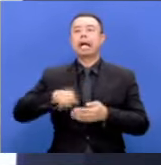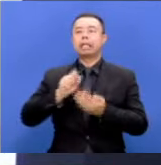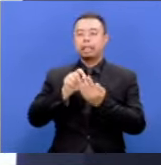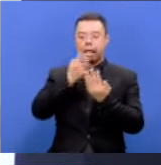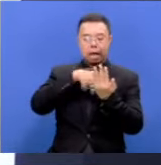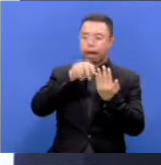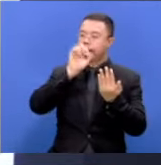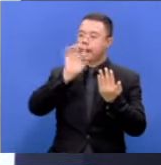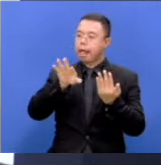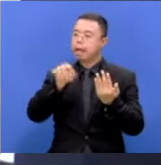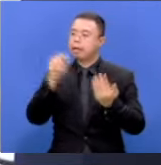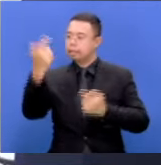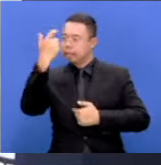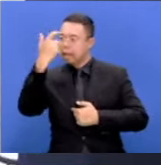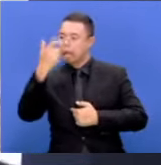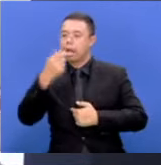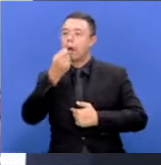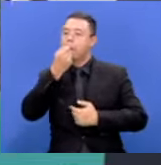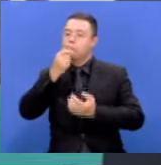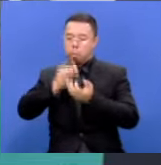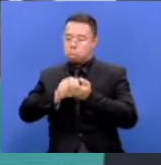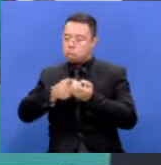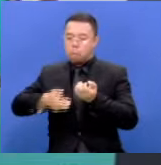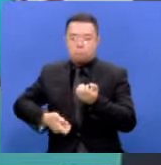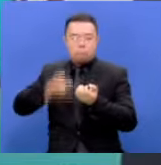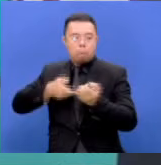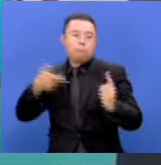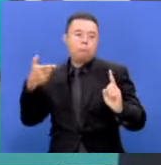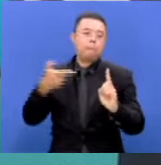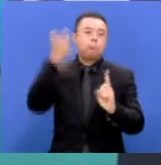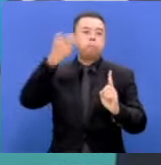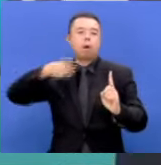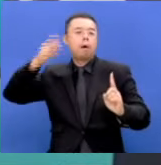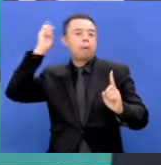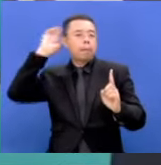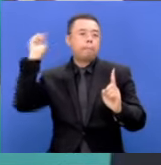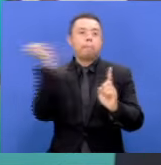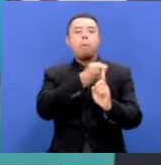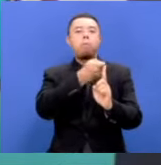menembak korban dengan senapan angin dan memukul korban dengan palu.